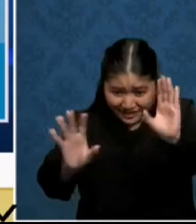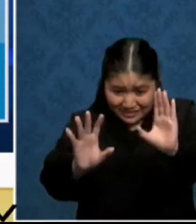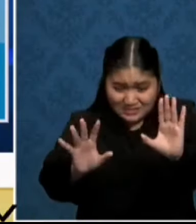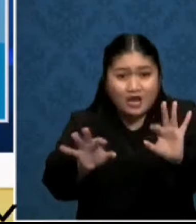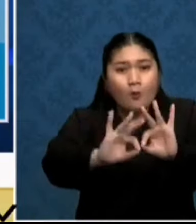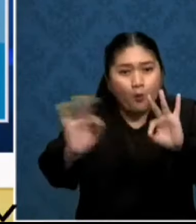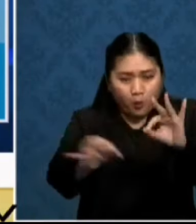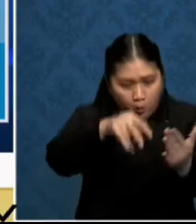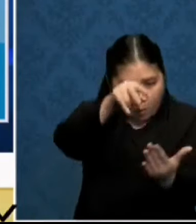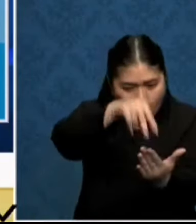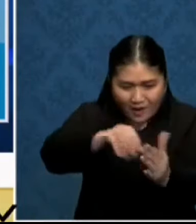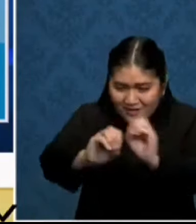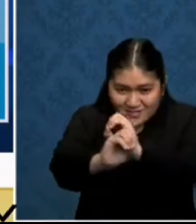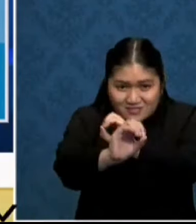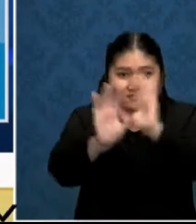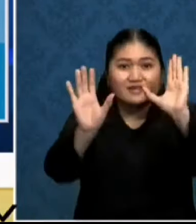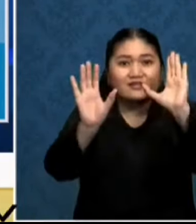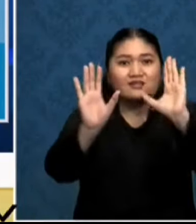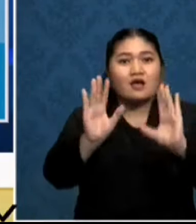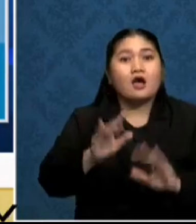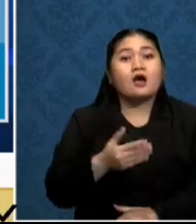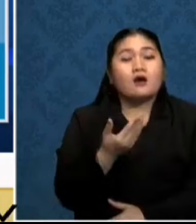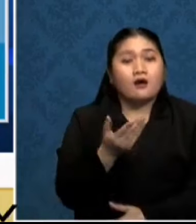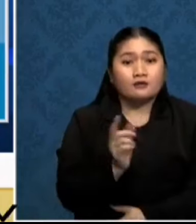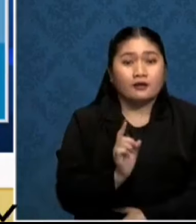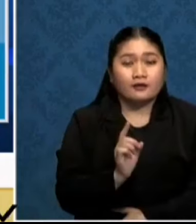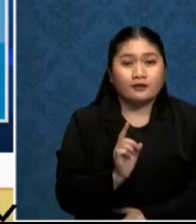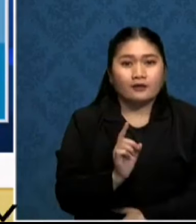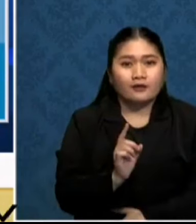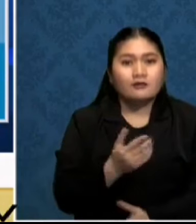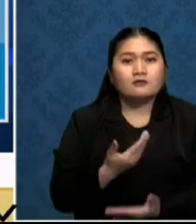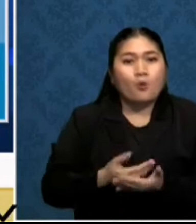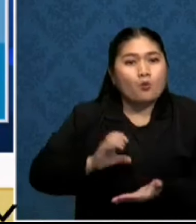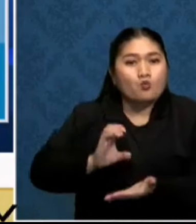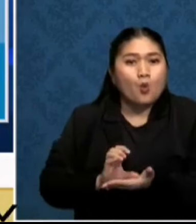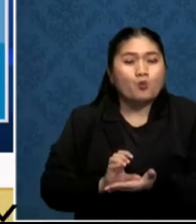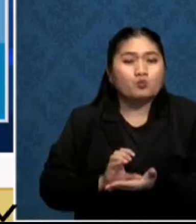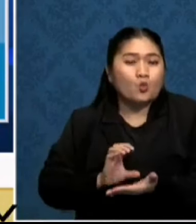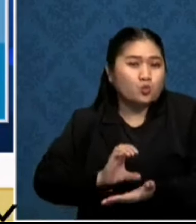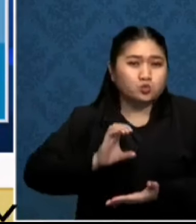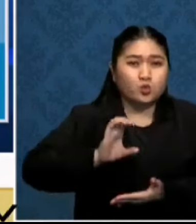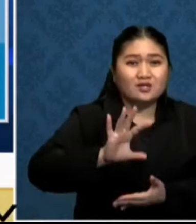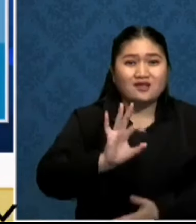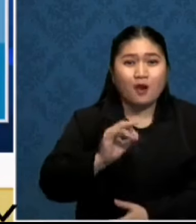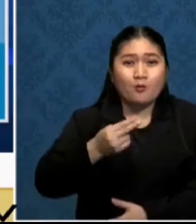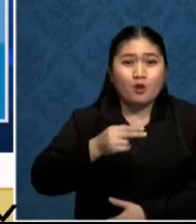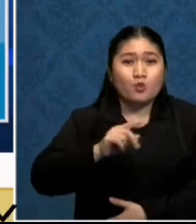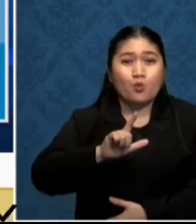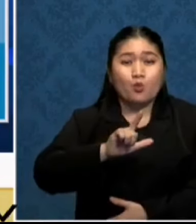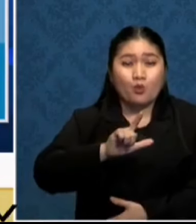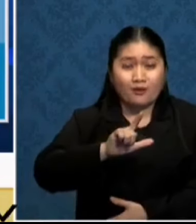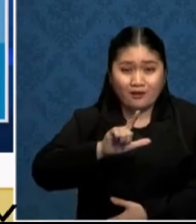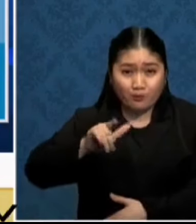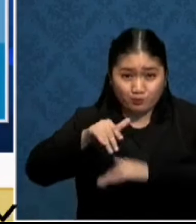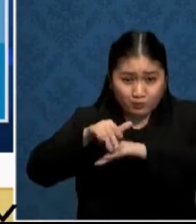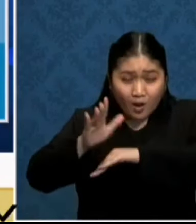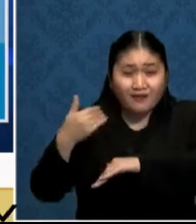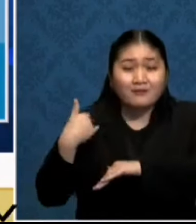ฟังนิดนึงจะได้ชัดว่างบลงทุน 990,000กว่าล้านนี่มันเข้ากรณีนิยาม